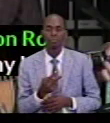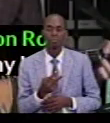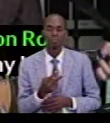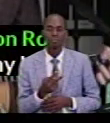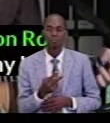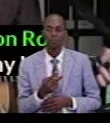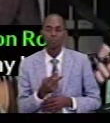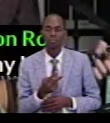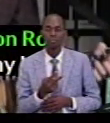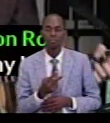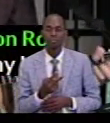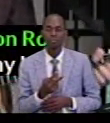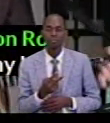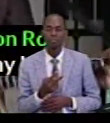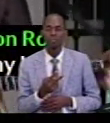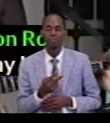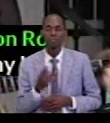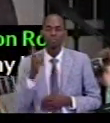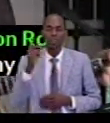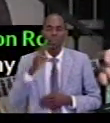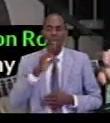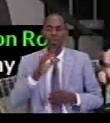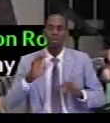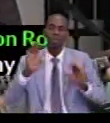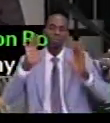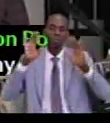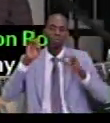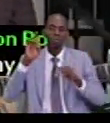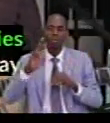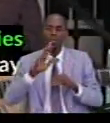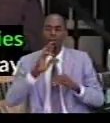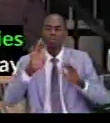tu es merveilleux, mon roi.